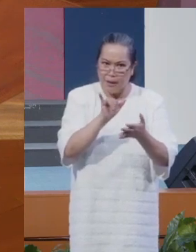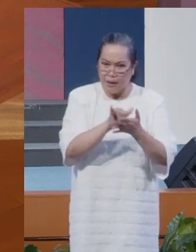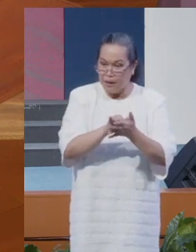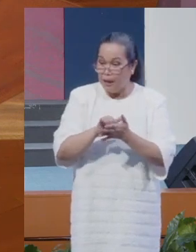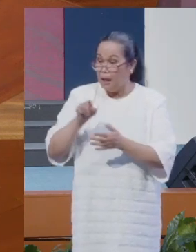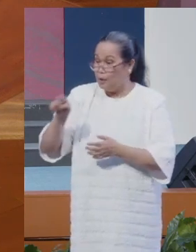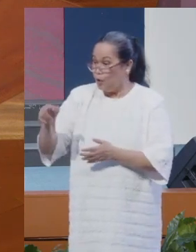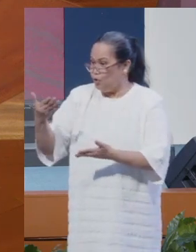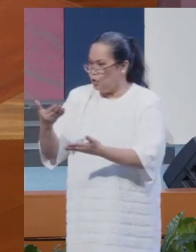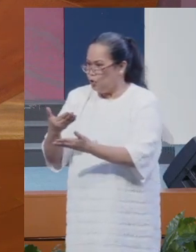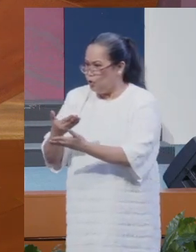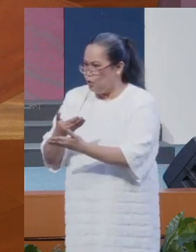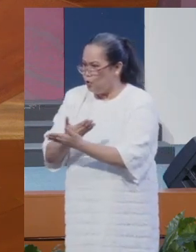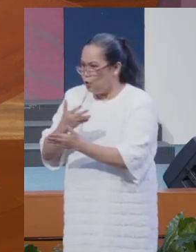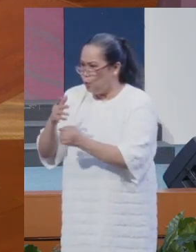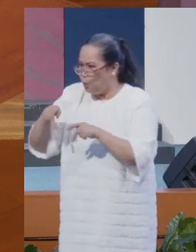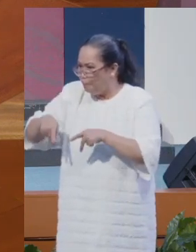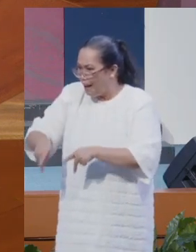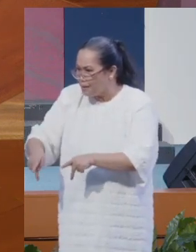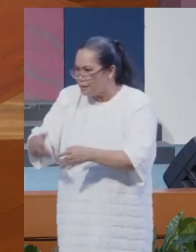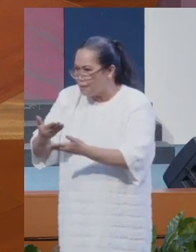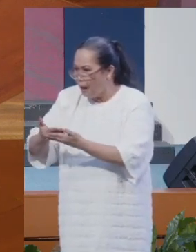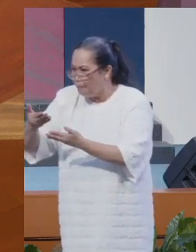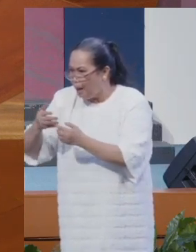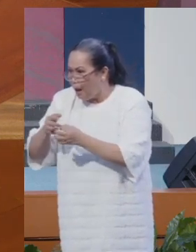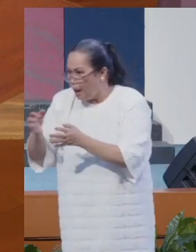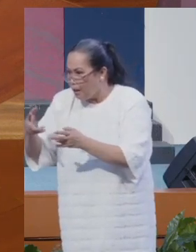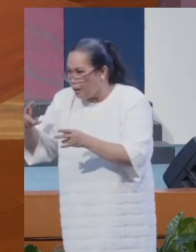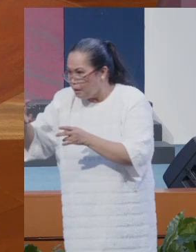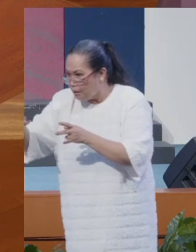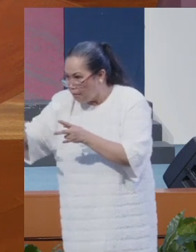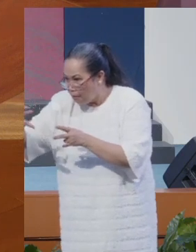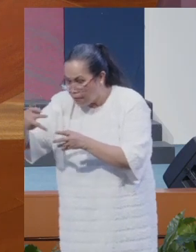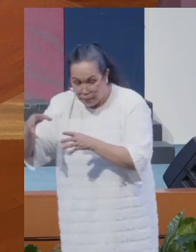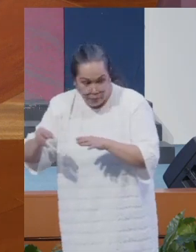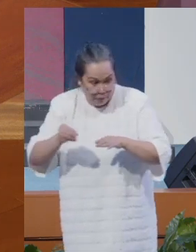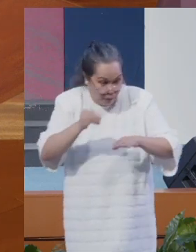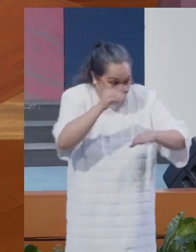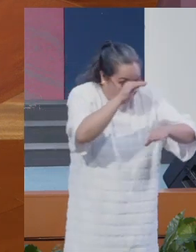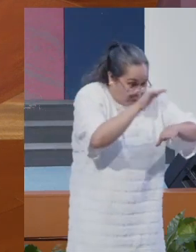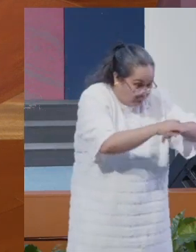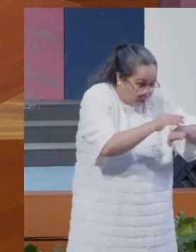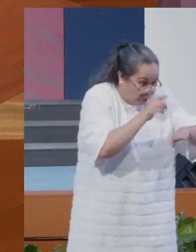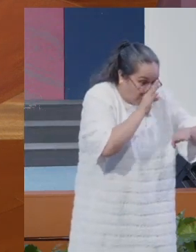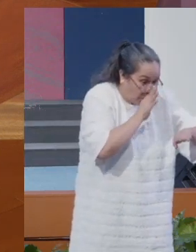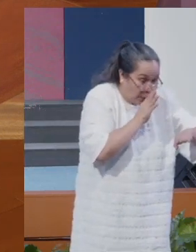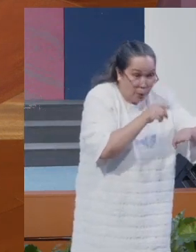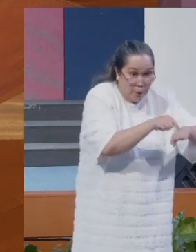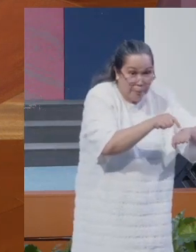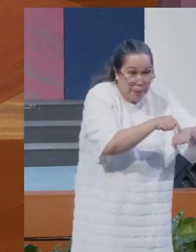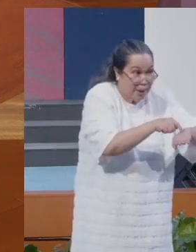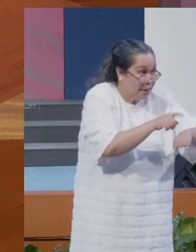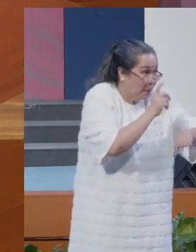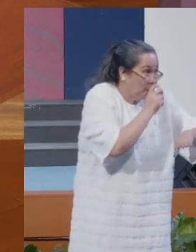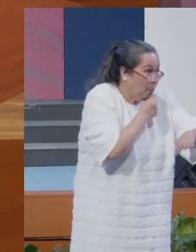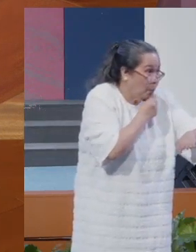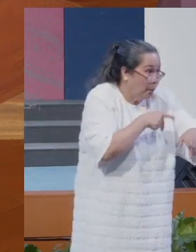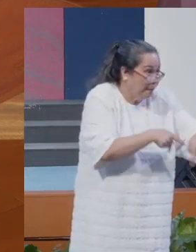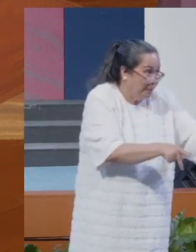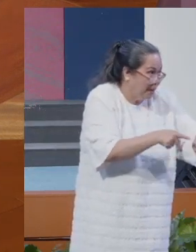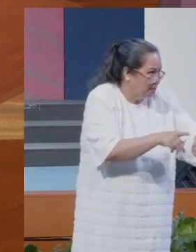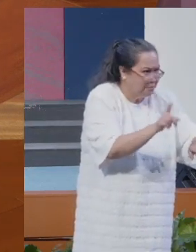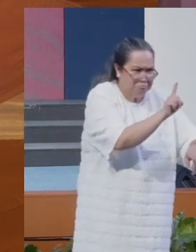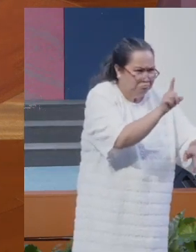ng isang bagong pantalon para patsihan ang lumang pantalon. Malinaw ang ibig sabihin.